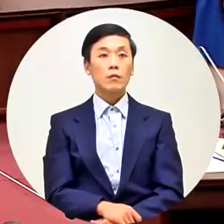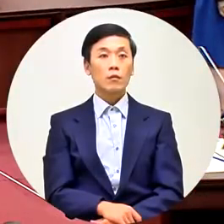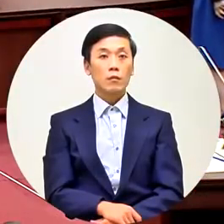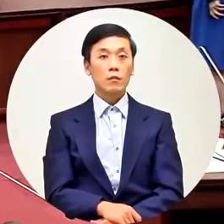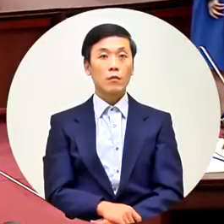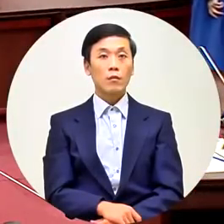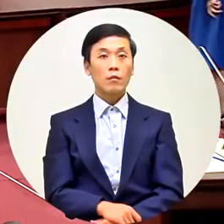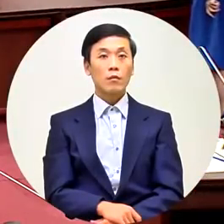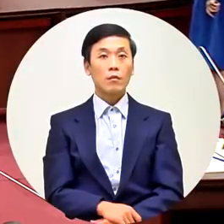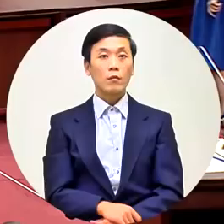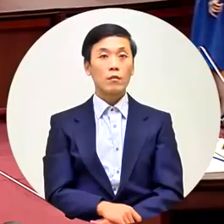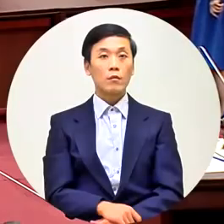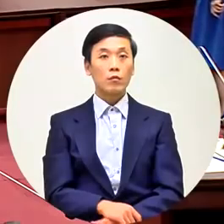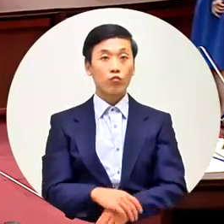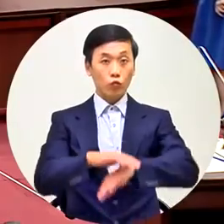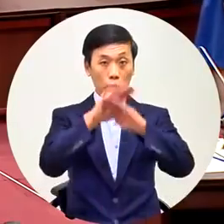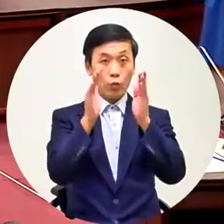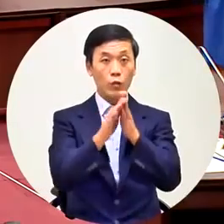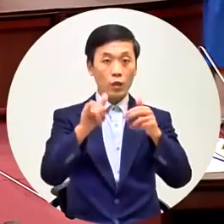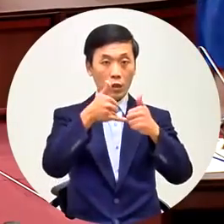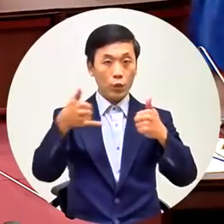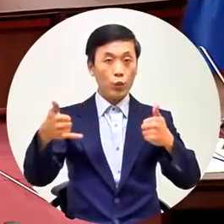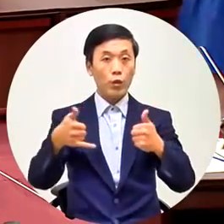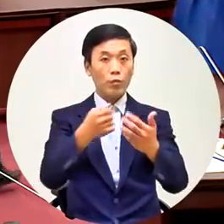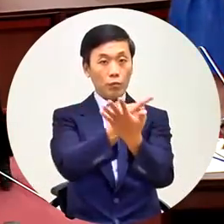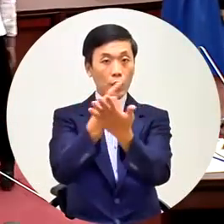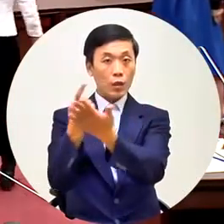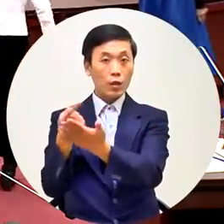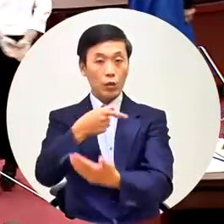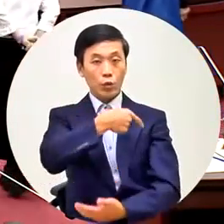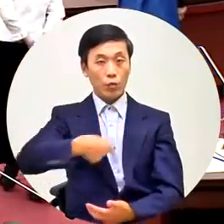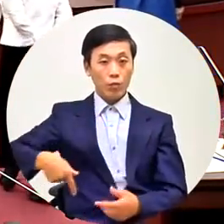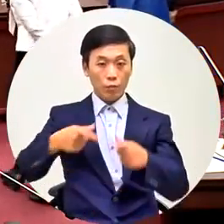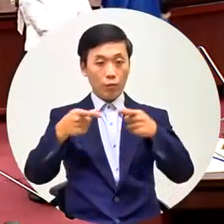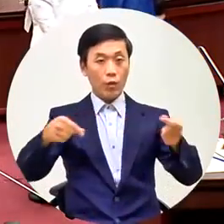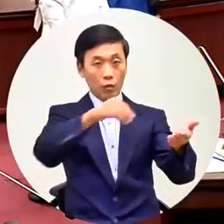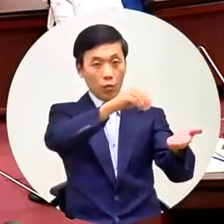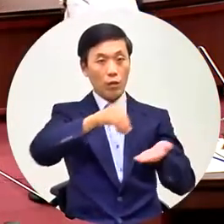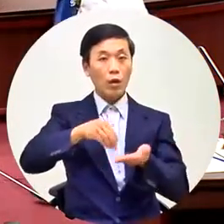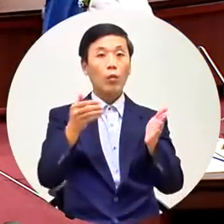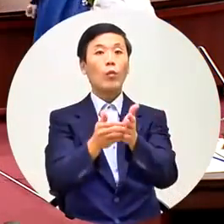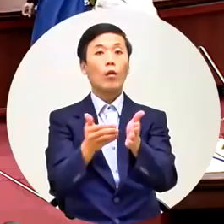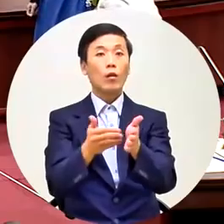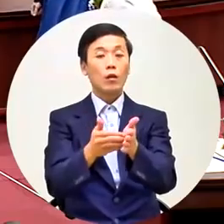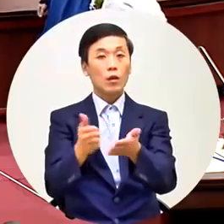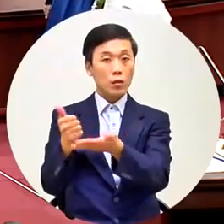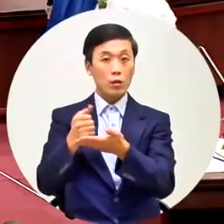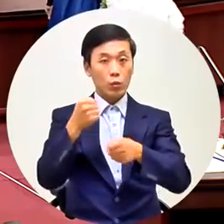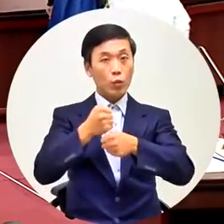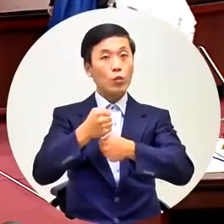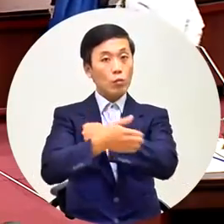全体议员全数领完选票， 请工作人员就开票位置。